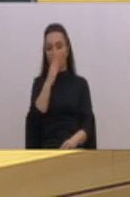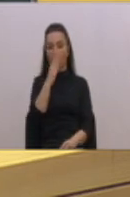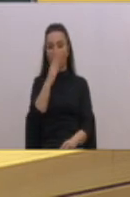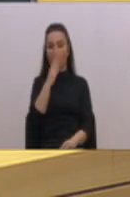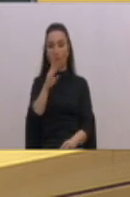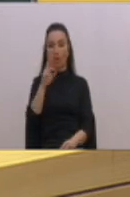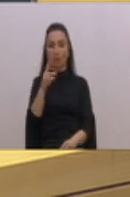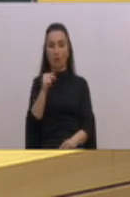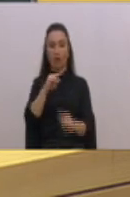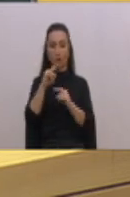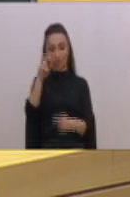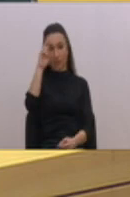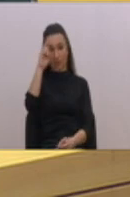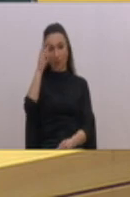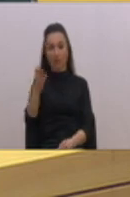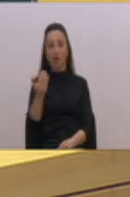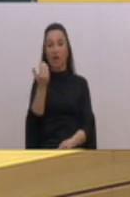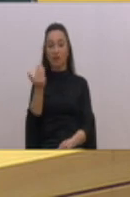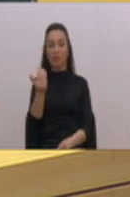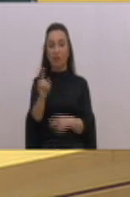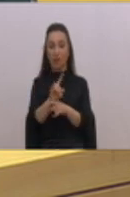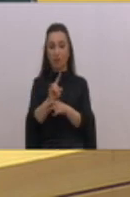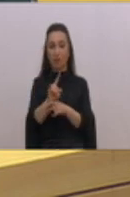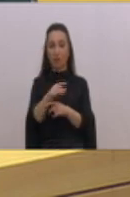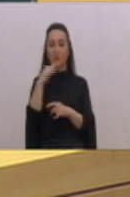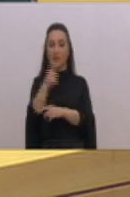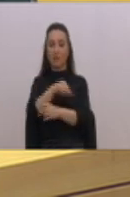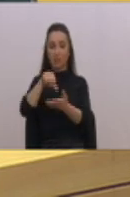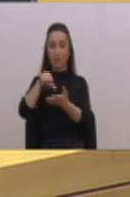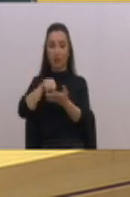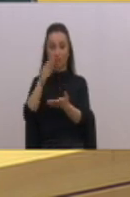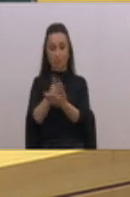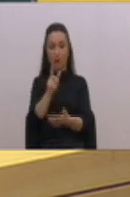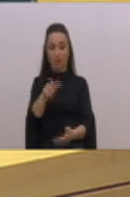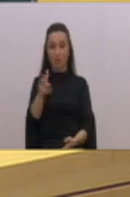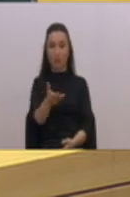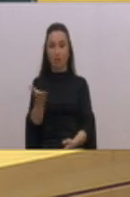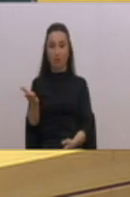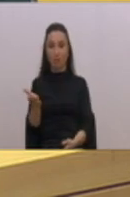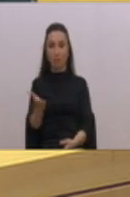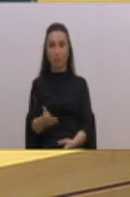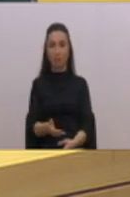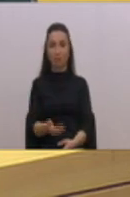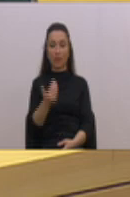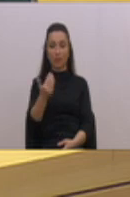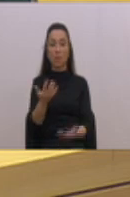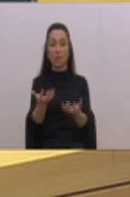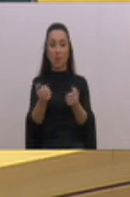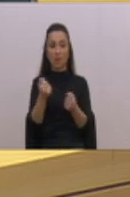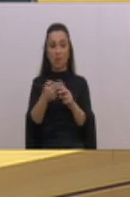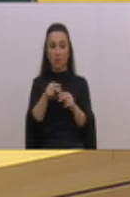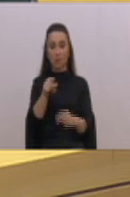და ანტისახელმწიფოებრივს. და თქვენი უმრავლესობის წევრები არიან ჯერ კიდევ ეს ადამიანები. და თქვენ მიაღწიეთ